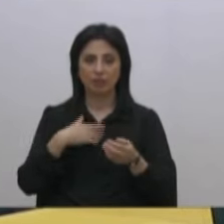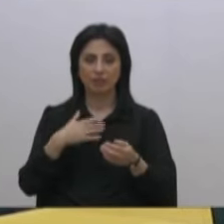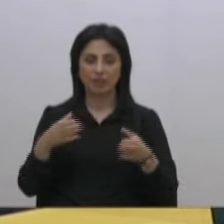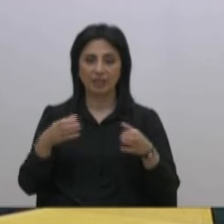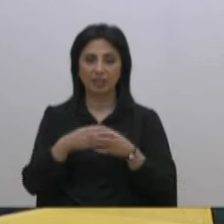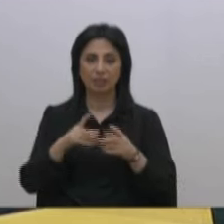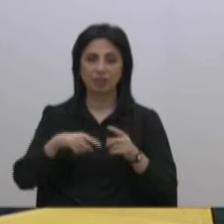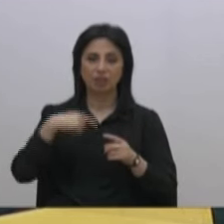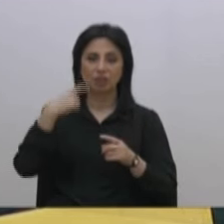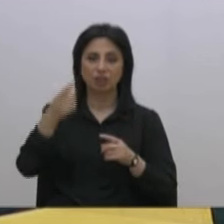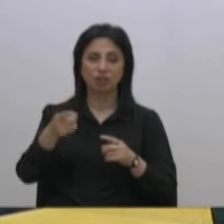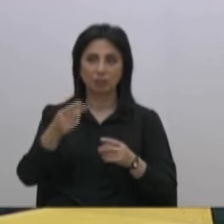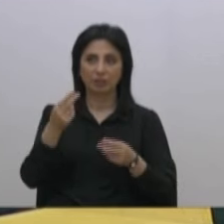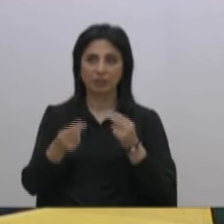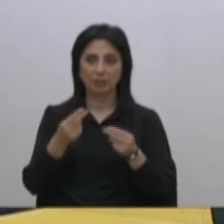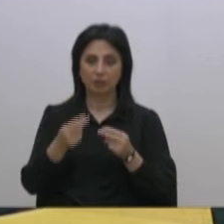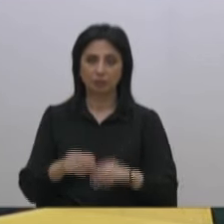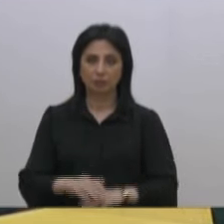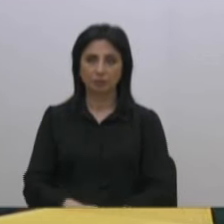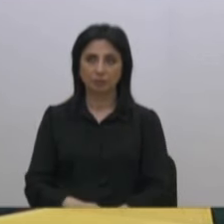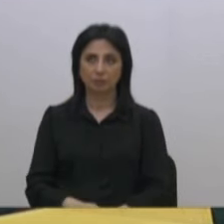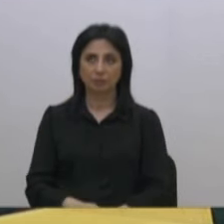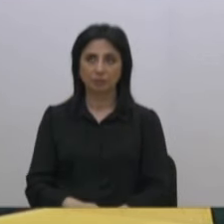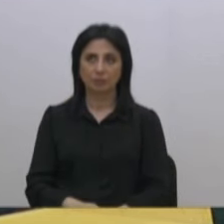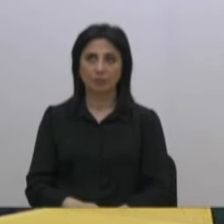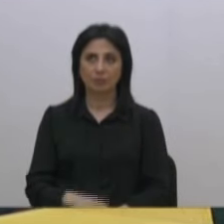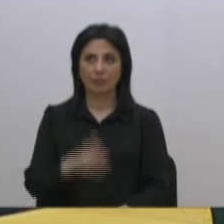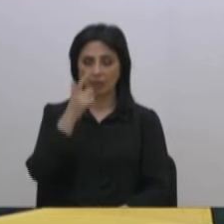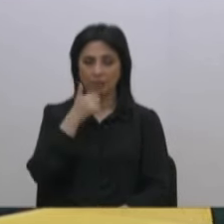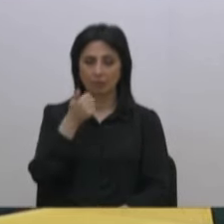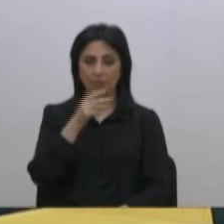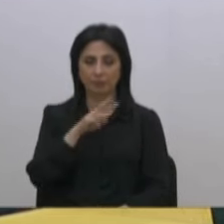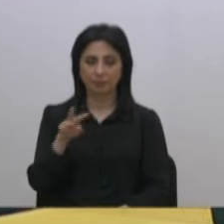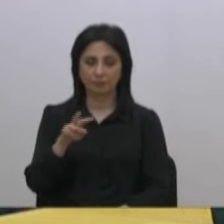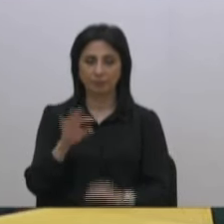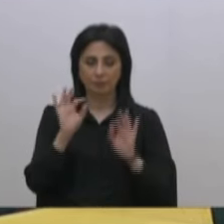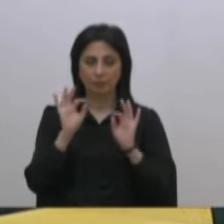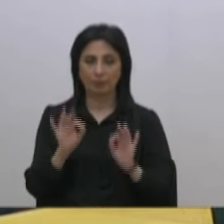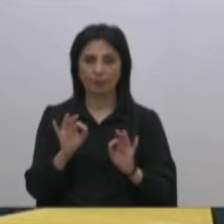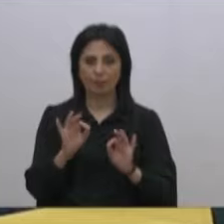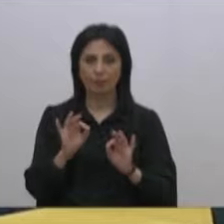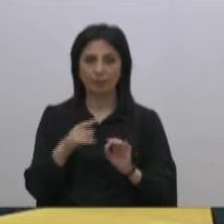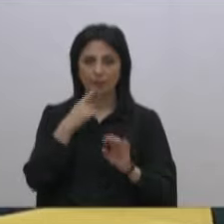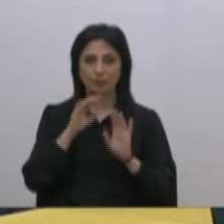ნაკრებს შემდგომ თამაშებში. ბატონმა პრემიერ-მინისტრმა სწორად